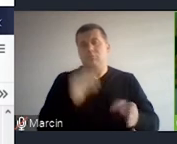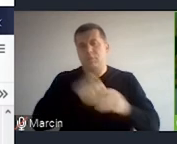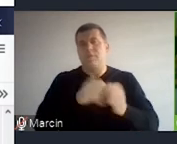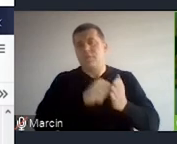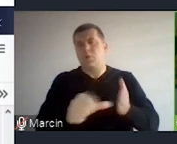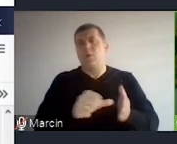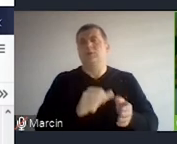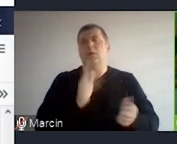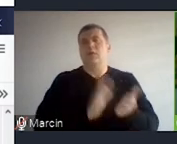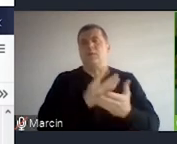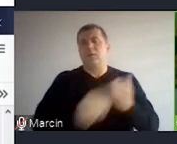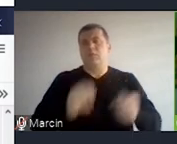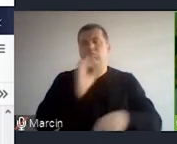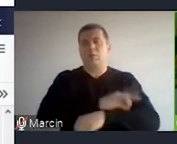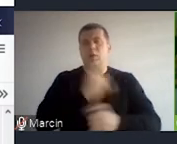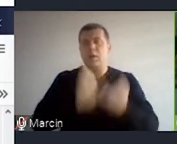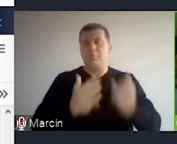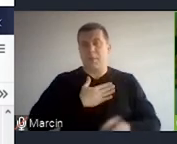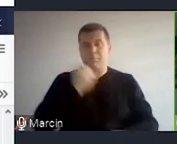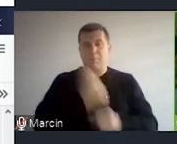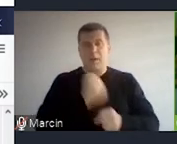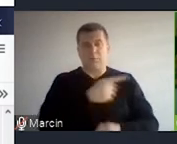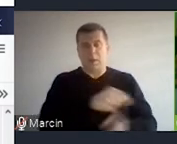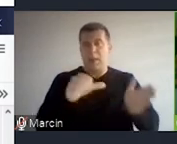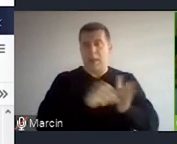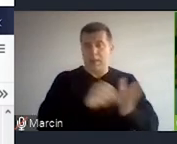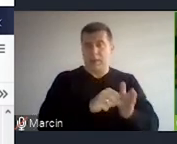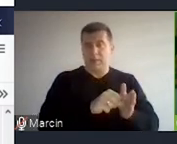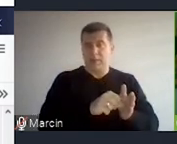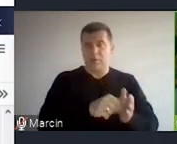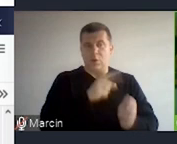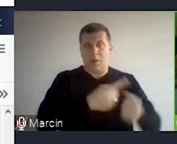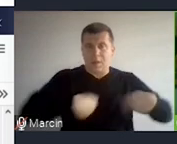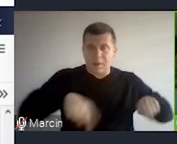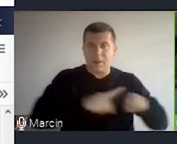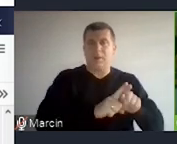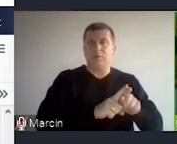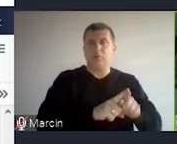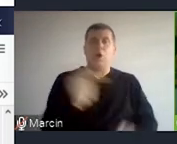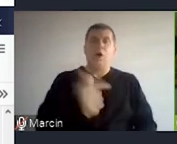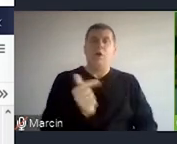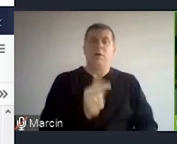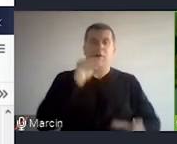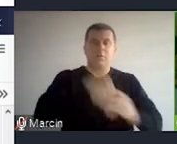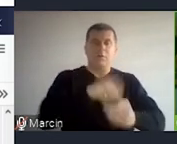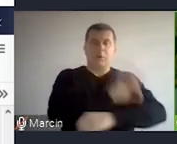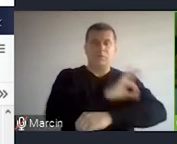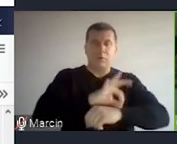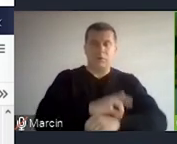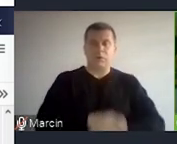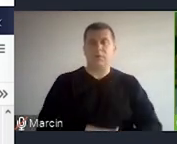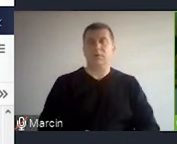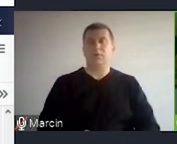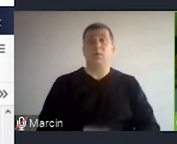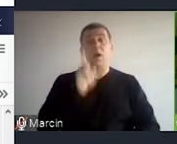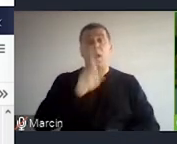projekcie. Czyli jeśli mam pracownika na etacie, który realizuje obowiązki w projekcie,